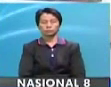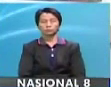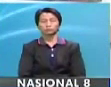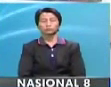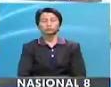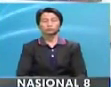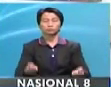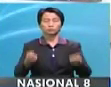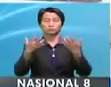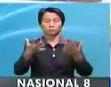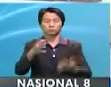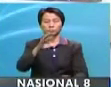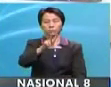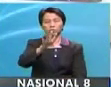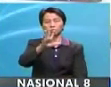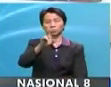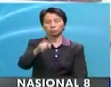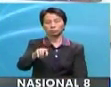Sebanyak